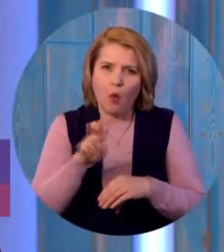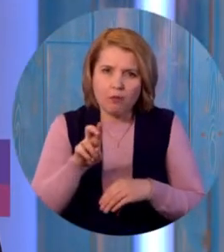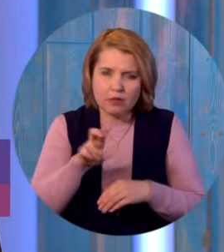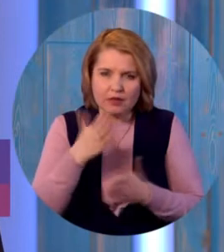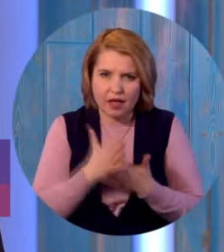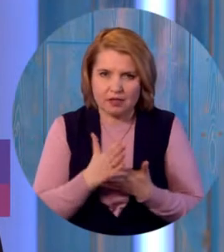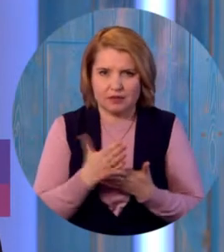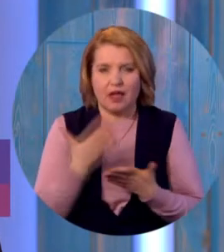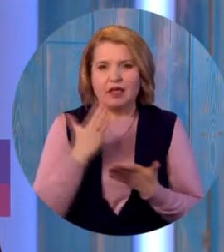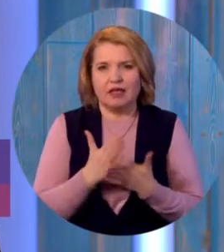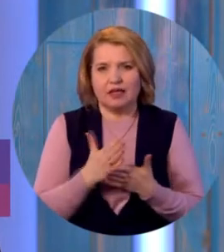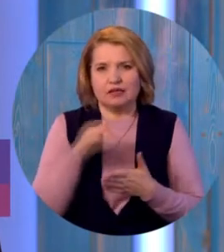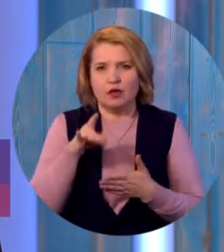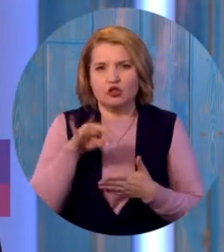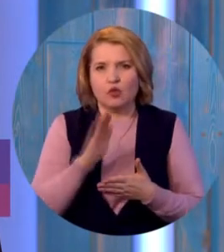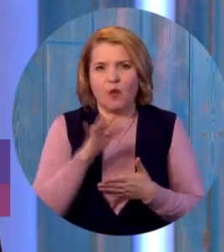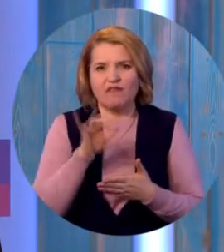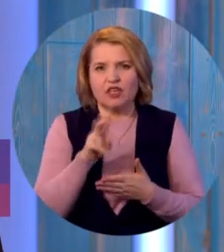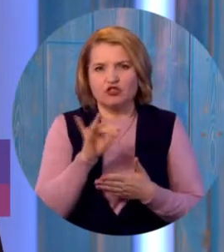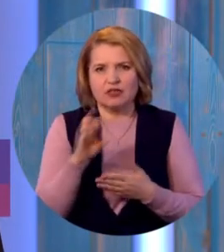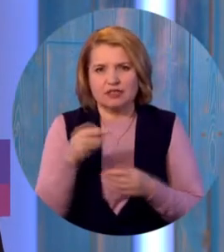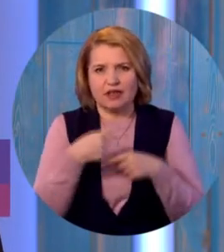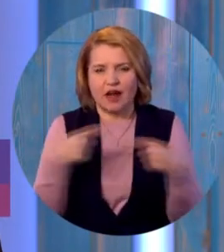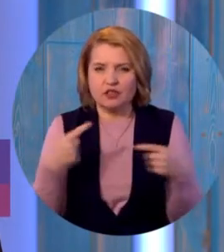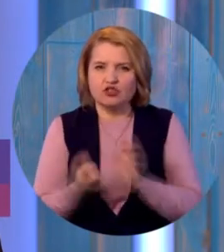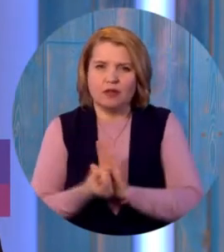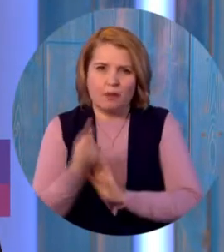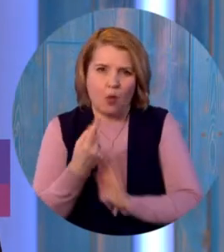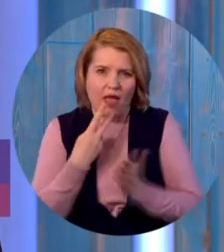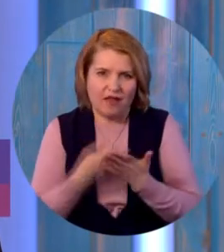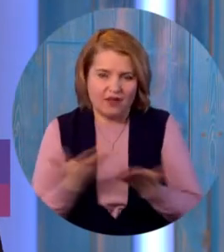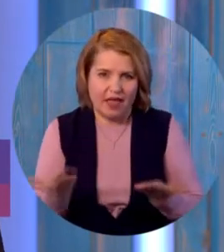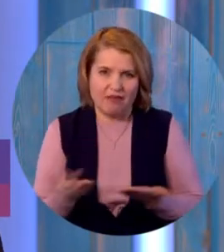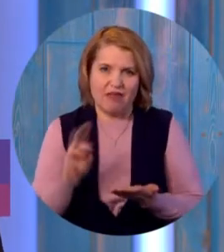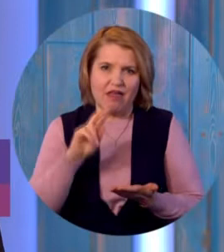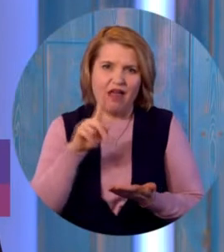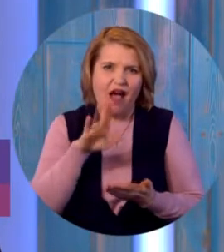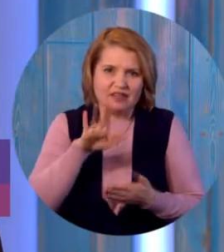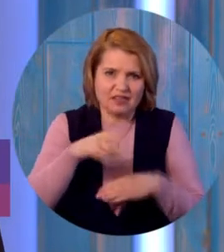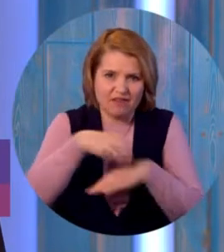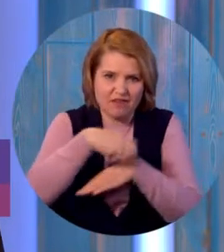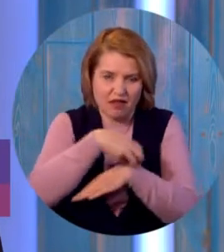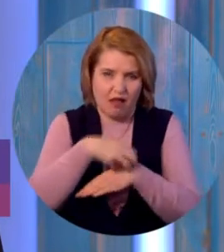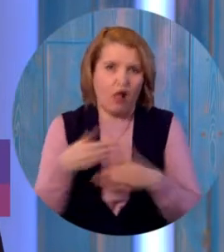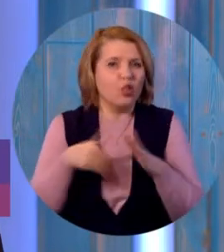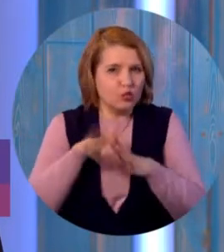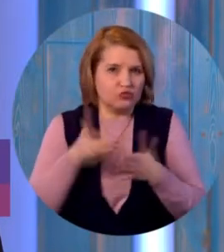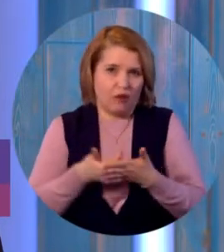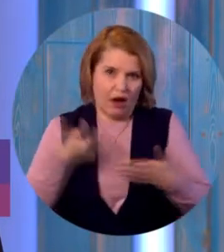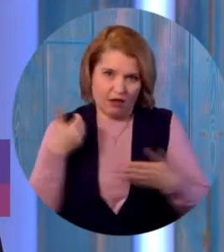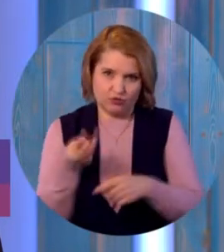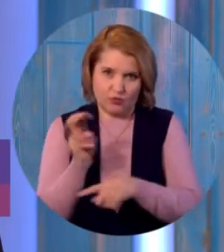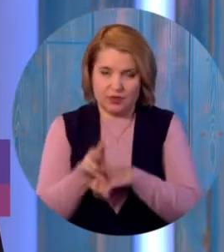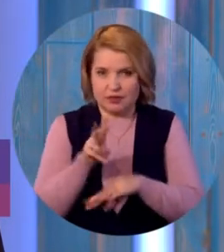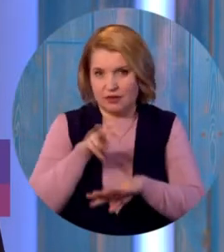изменения, болезненность, Но это тоже очень плохо. Поэтому лучшее лечение это на ранних стадиях все-таки